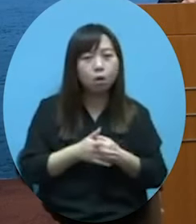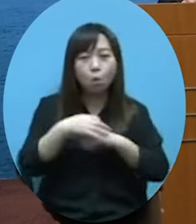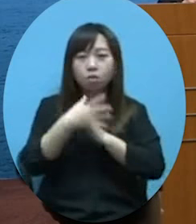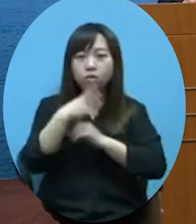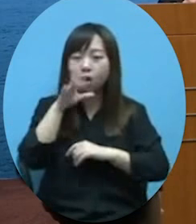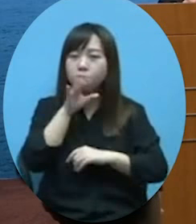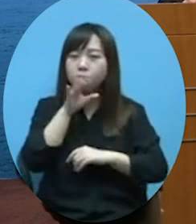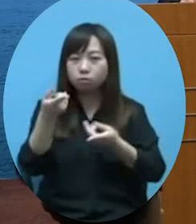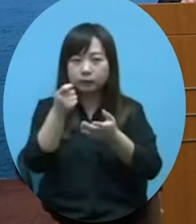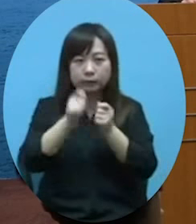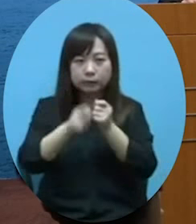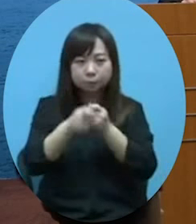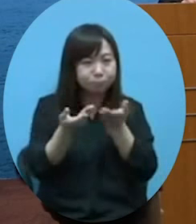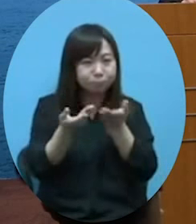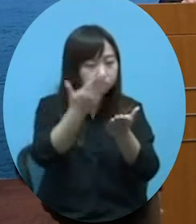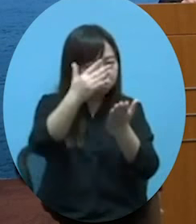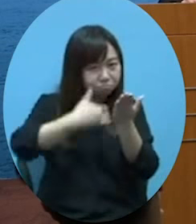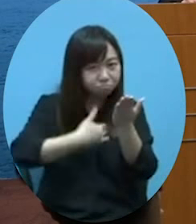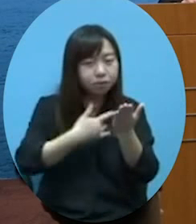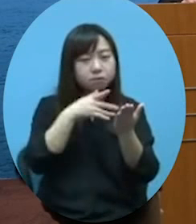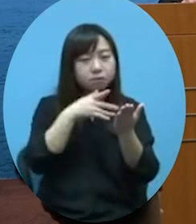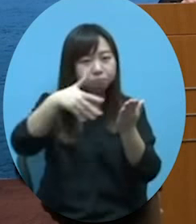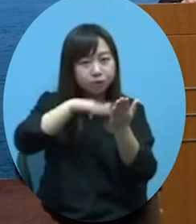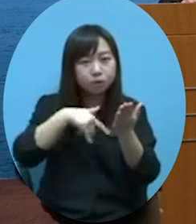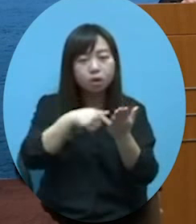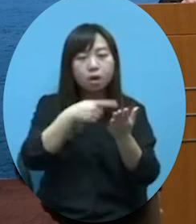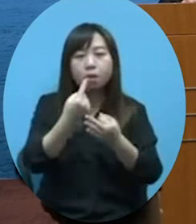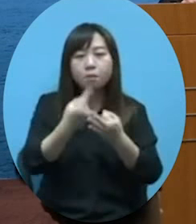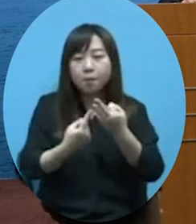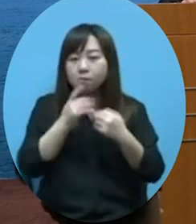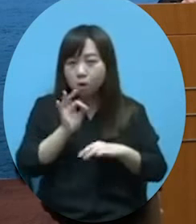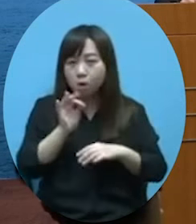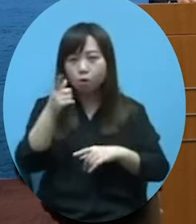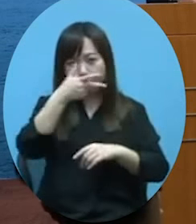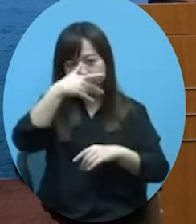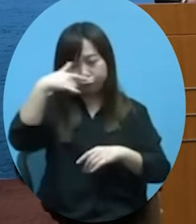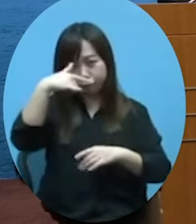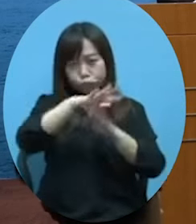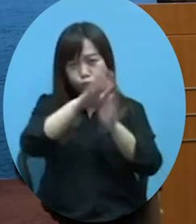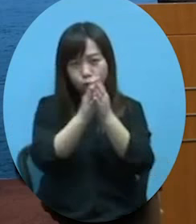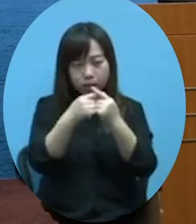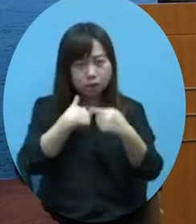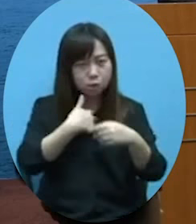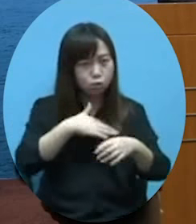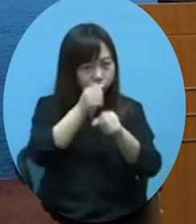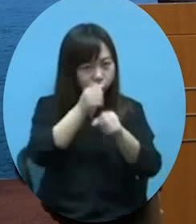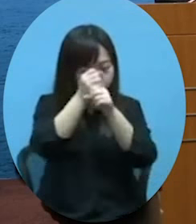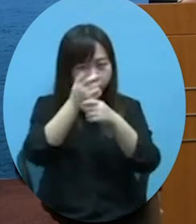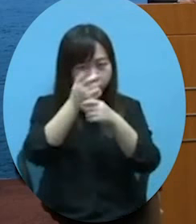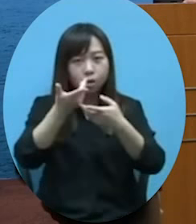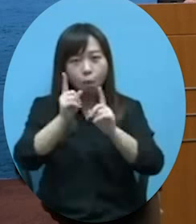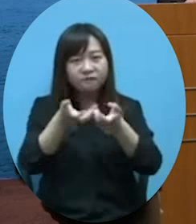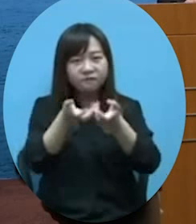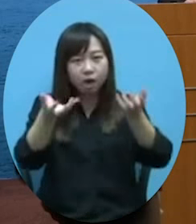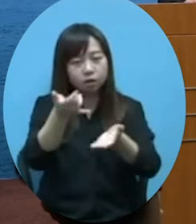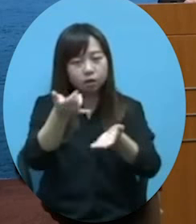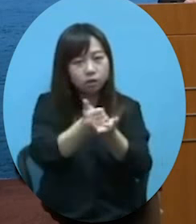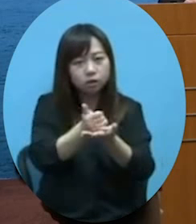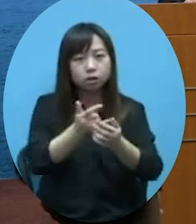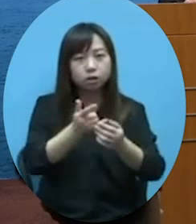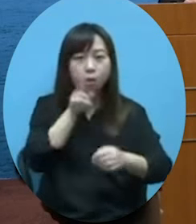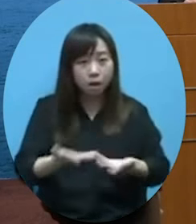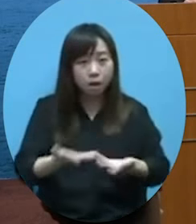邊有沒有提供一些相關的資料還有就是如果是同機的人士其實需不需要都做一些自我隔離或者送去檢疫中心隔離